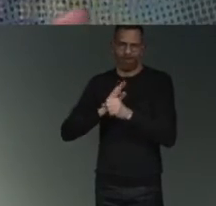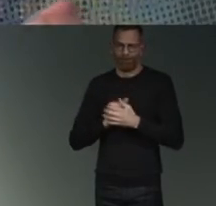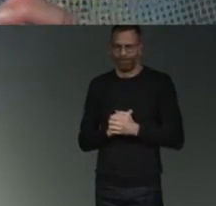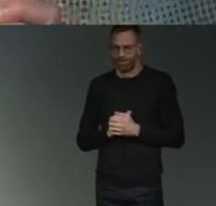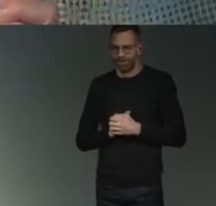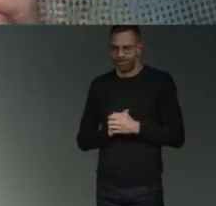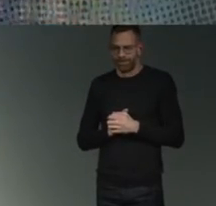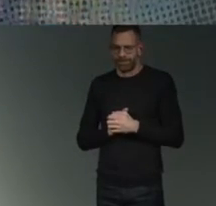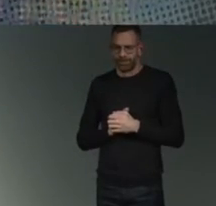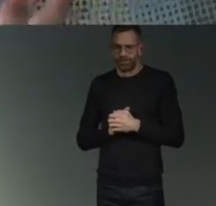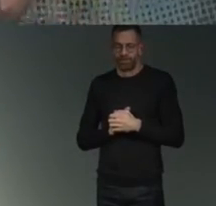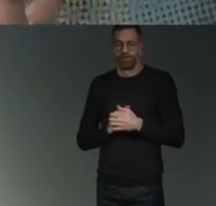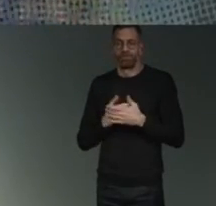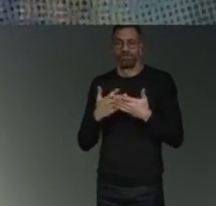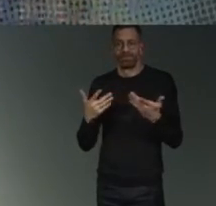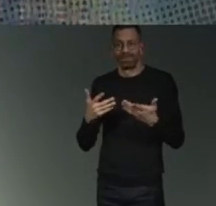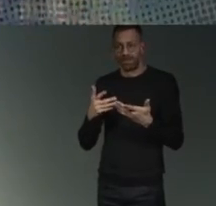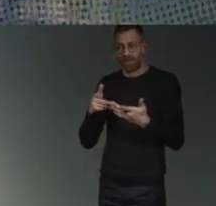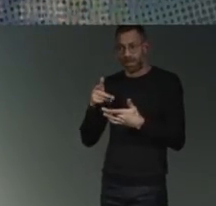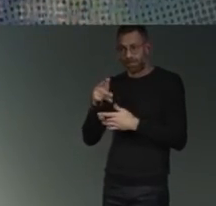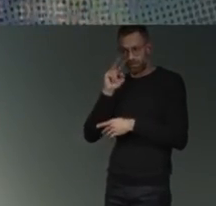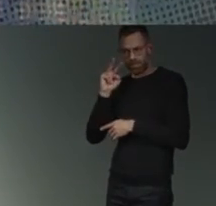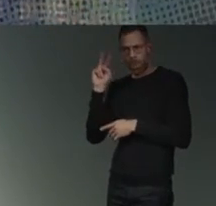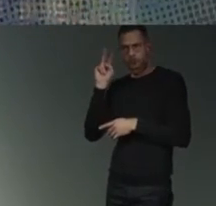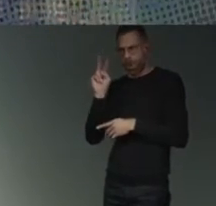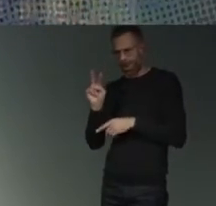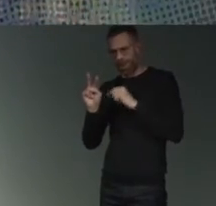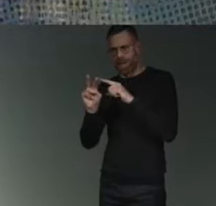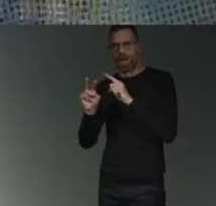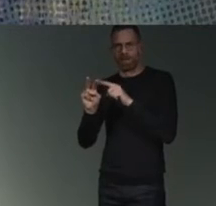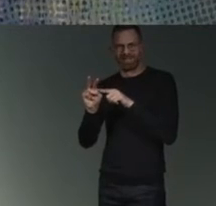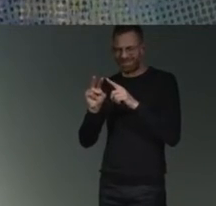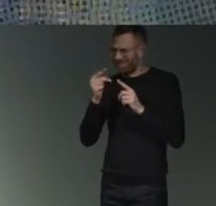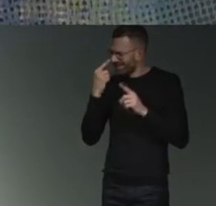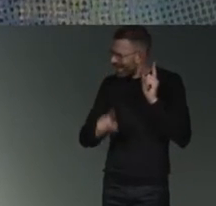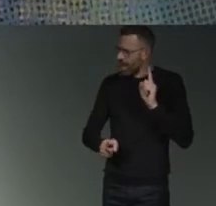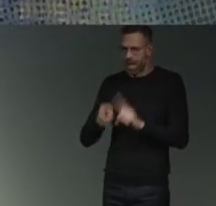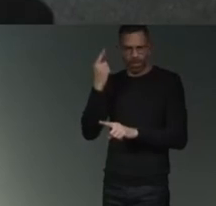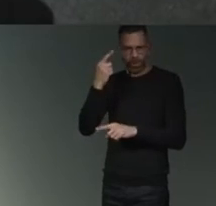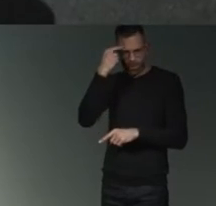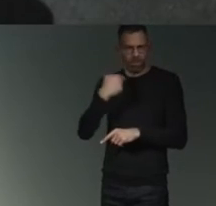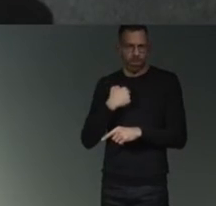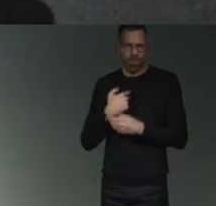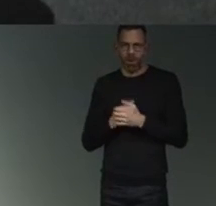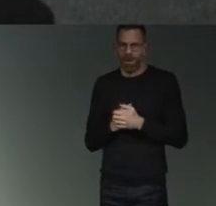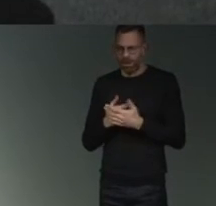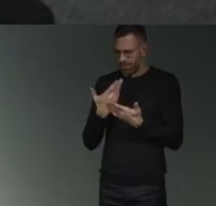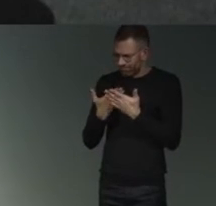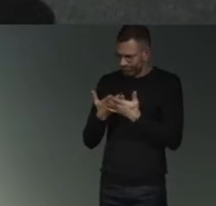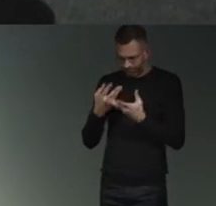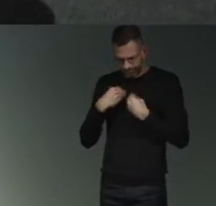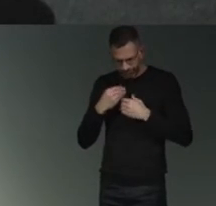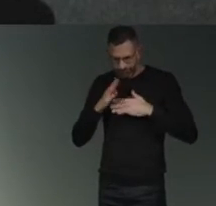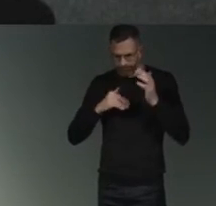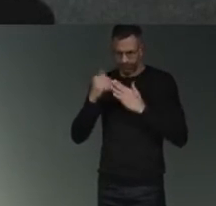donc, la question du regard, elle est très importante dans ma vie. C'est vraiment quelque chose qui me structure.